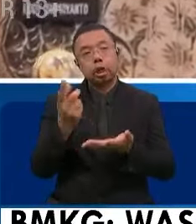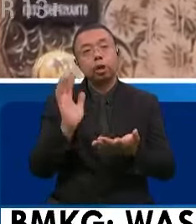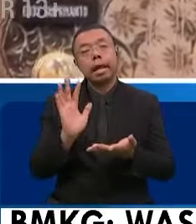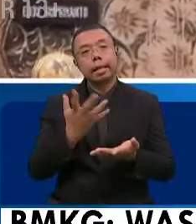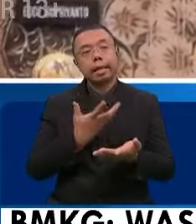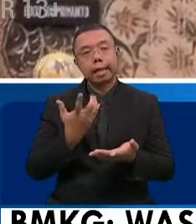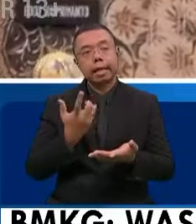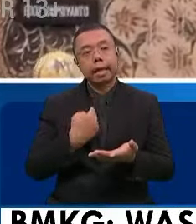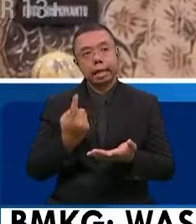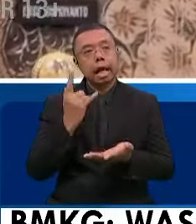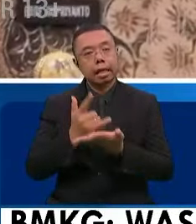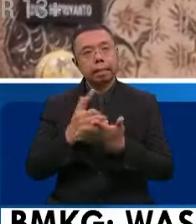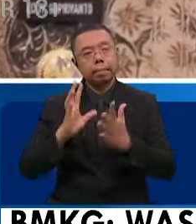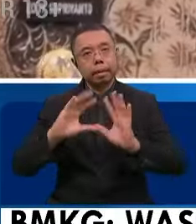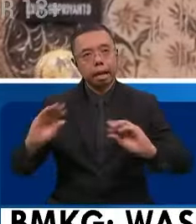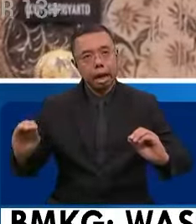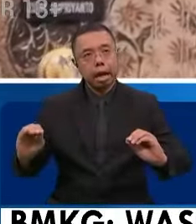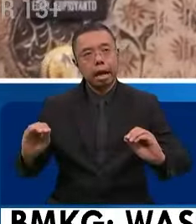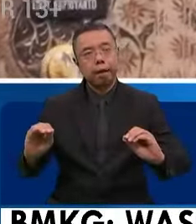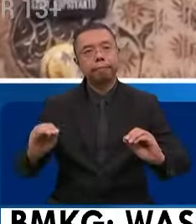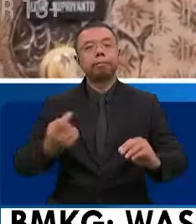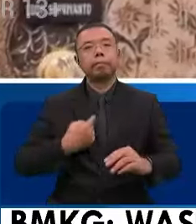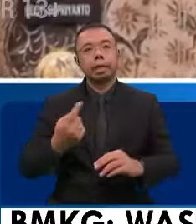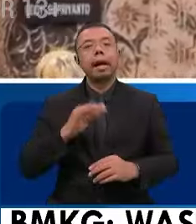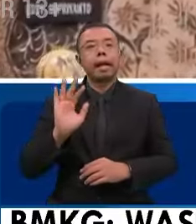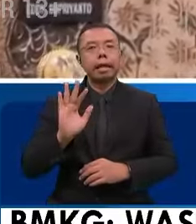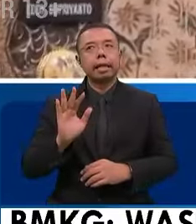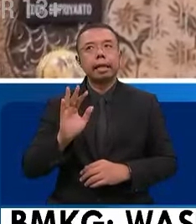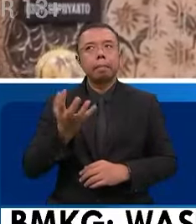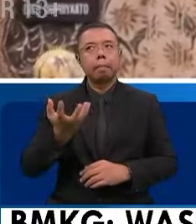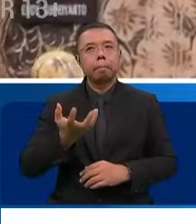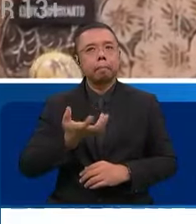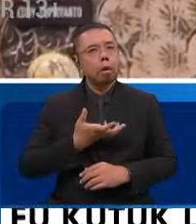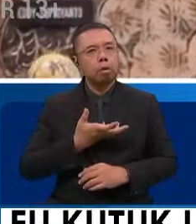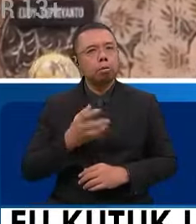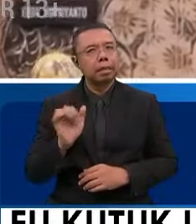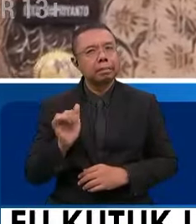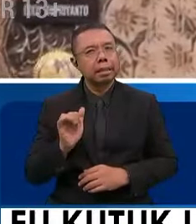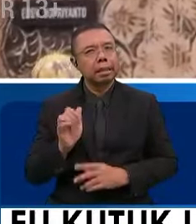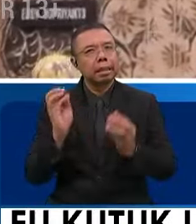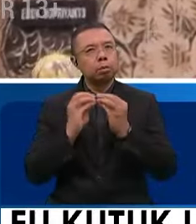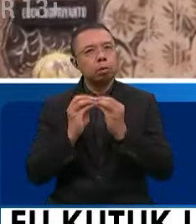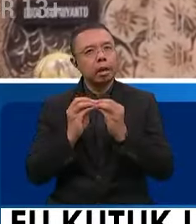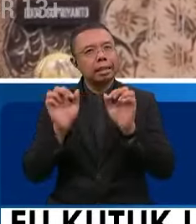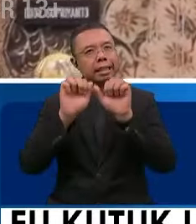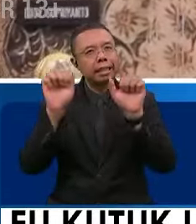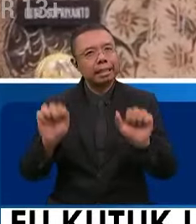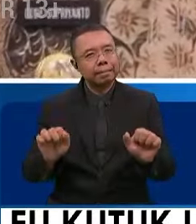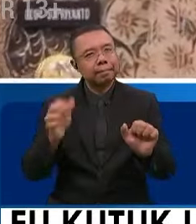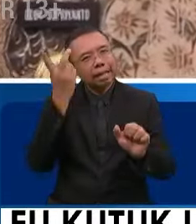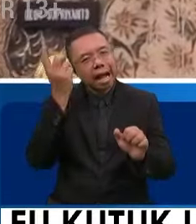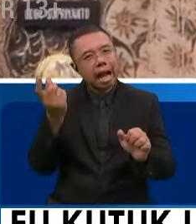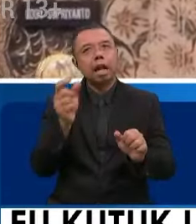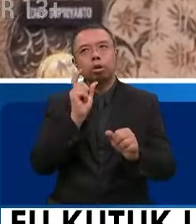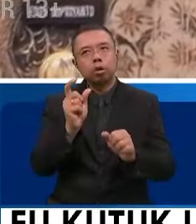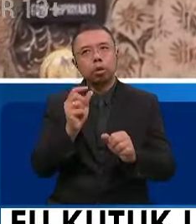lakukan, antara lain juga kita nanti akan menginginkan seperti membuat sistem rancangan tekan